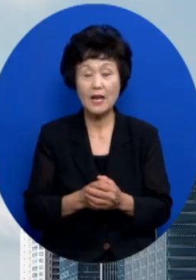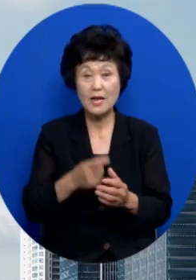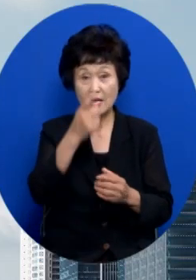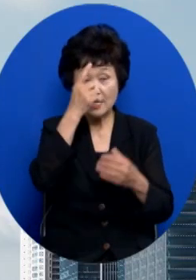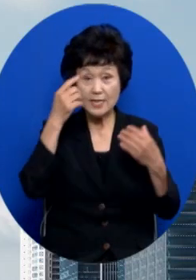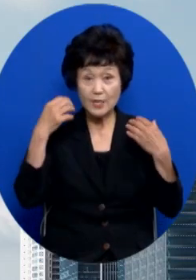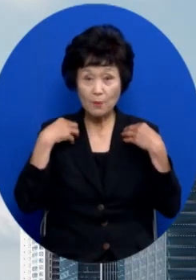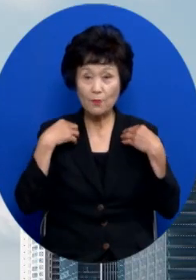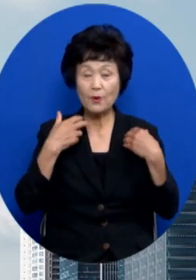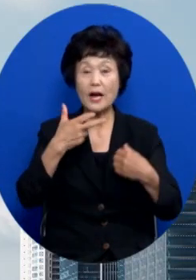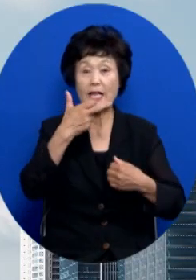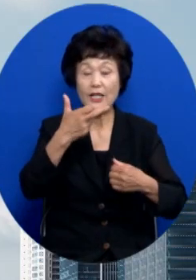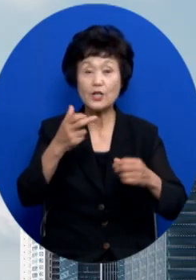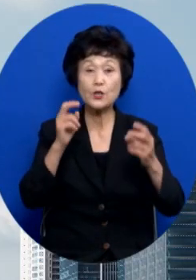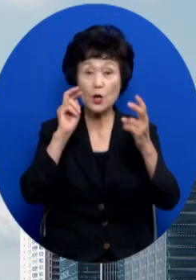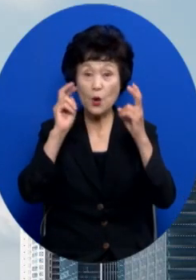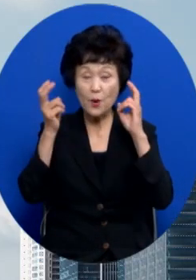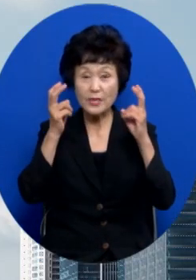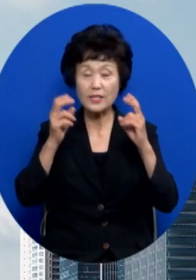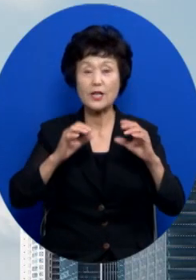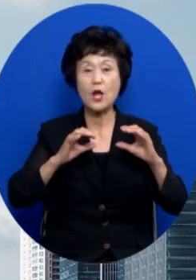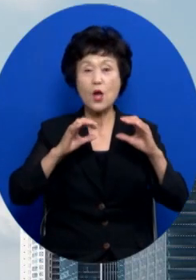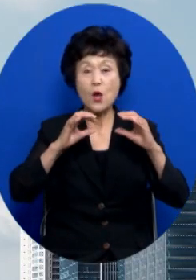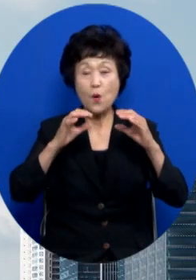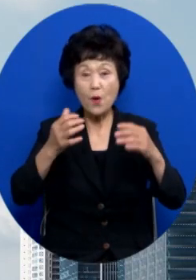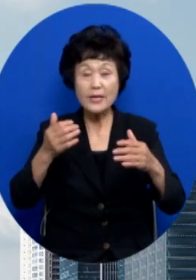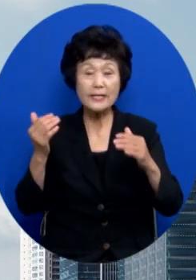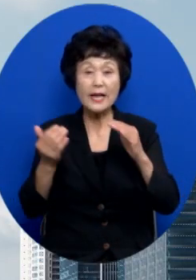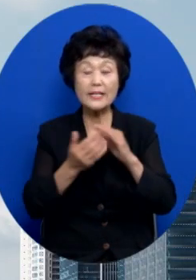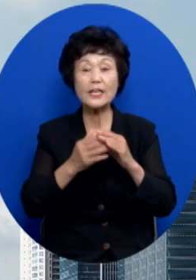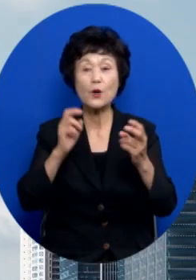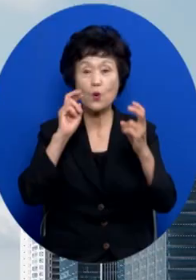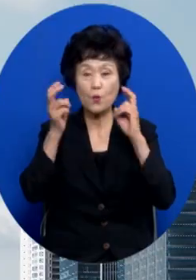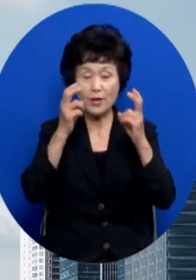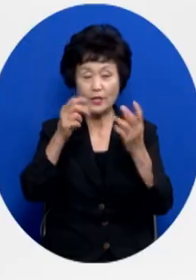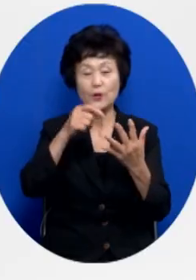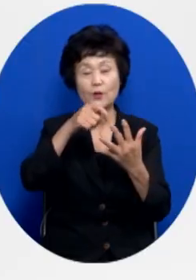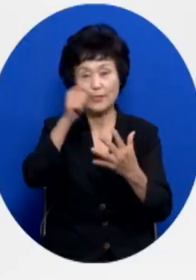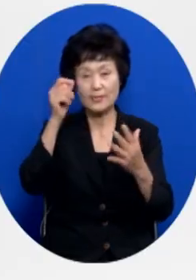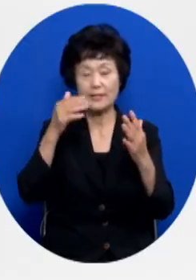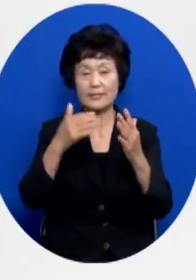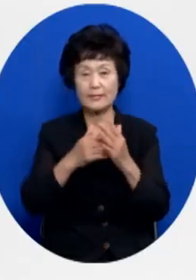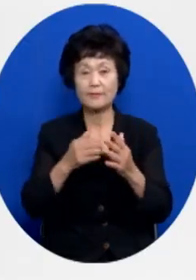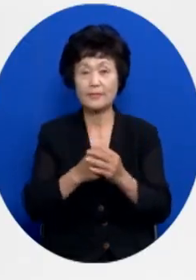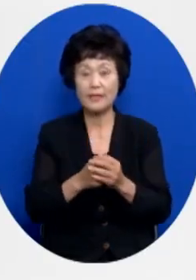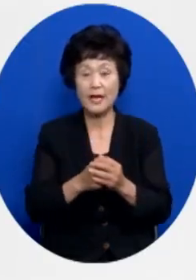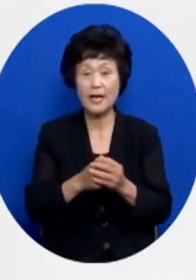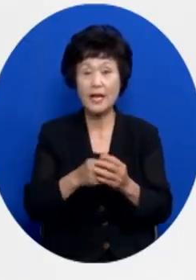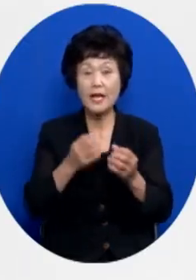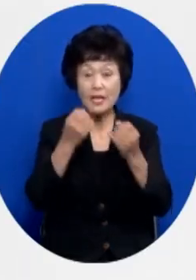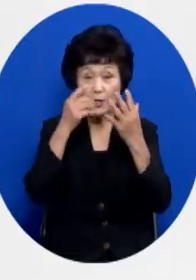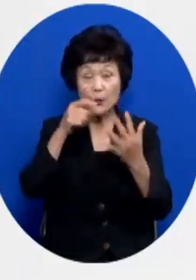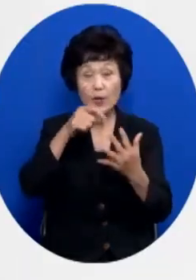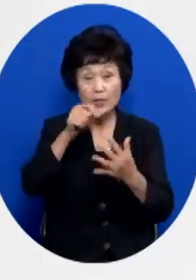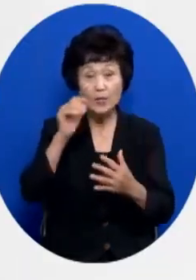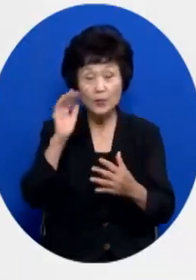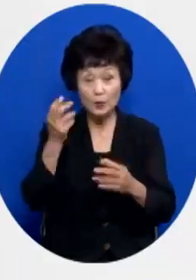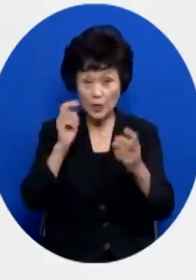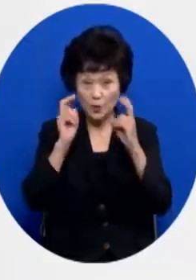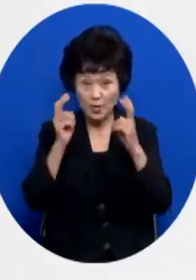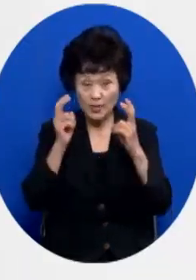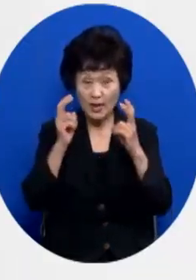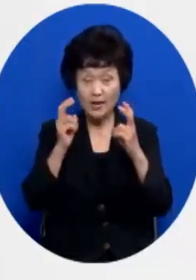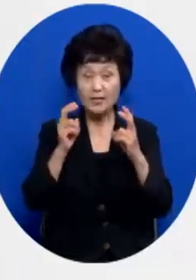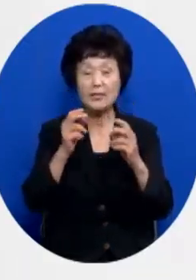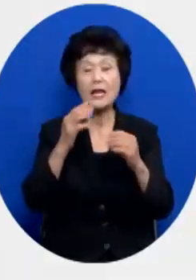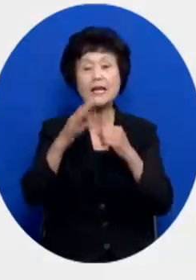정부가 17개 기업을 월드클래스 기업으로 신규 선정했습니다. 신규 선정된 기업들은 앞으로 4년